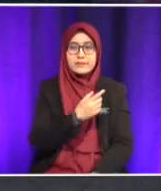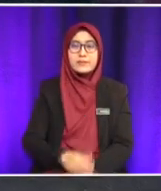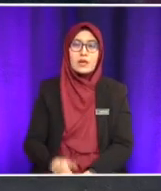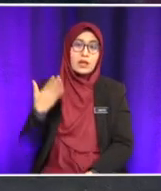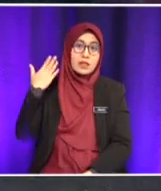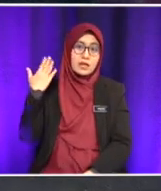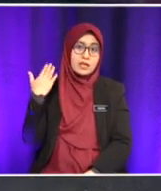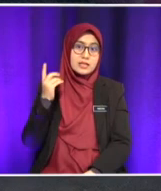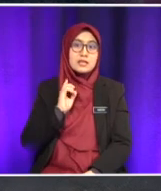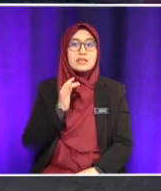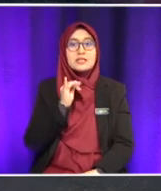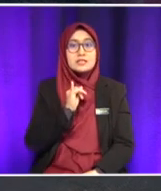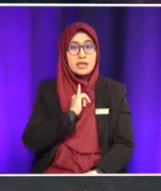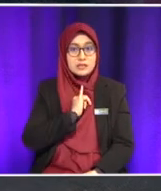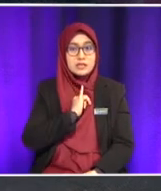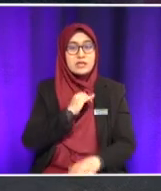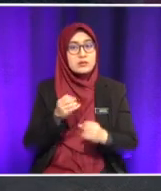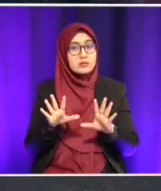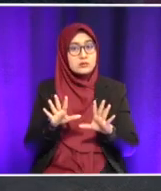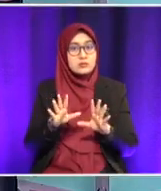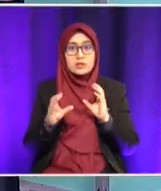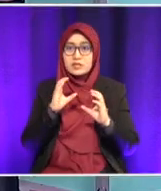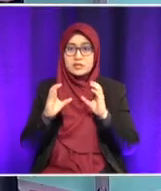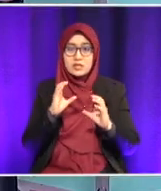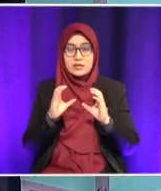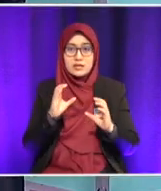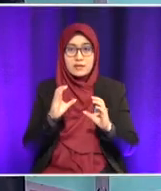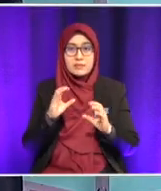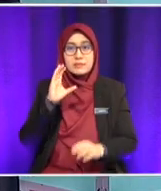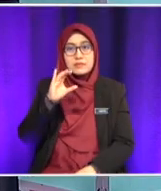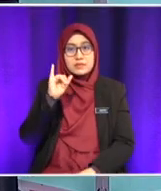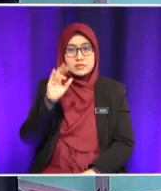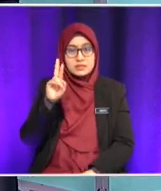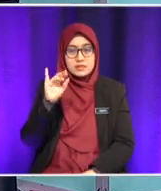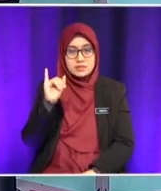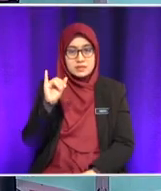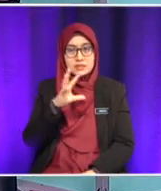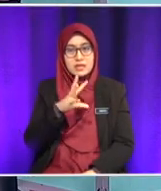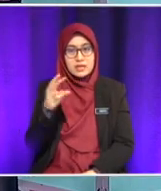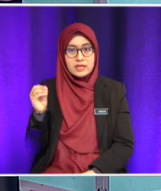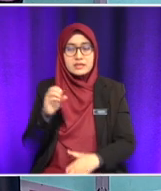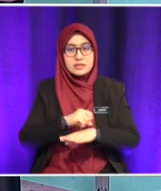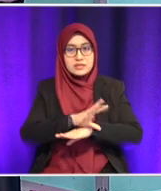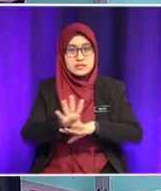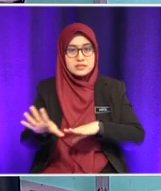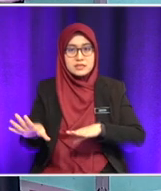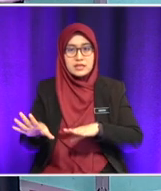tentang ciri-ciri dan kesan gangguan seksual dan juga